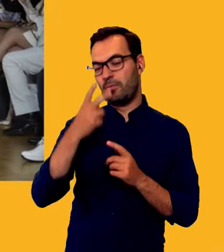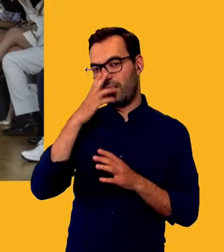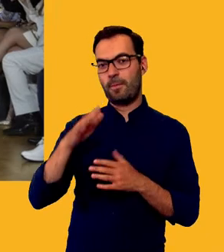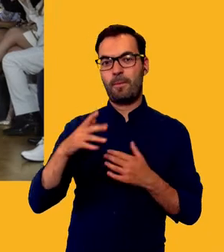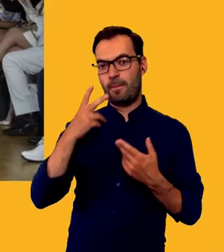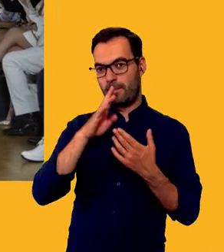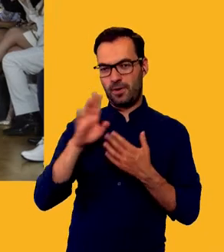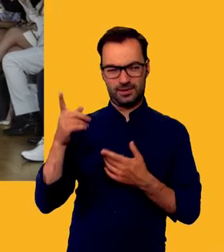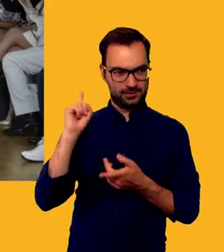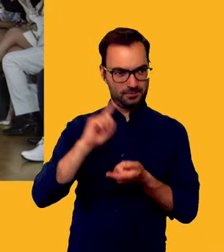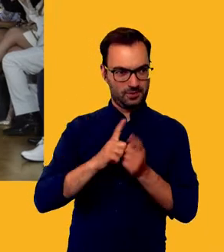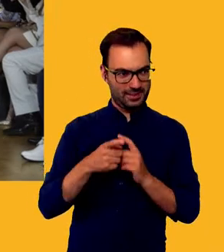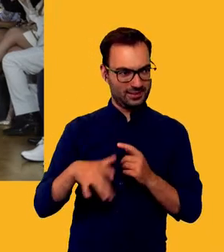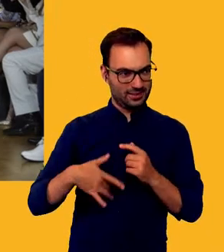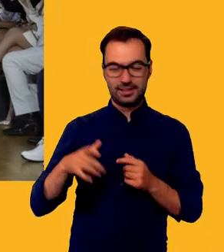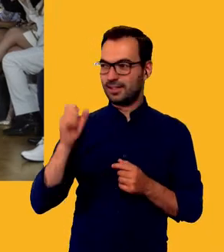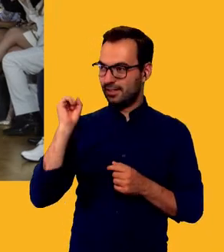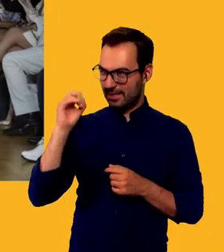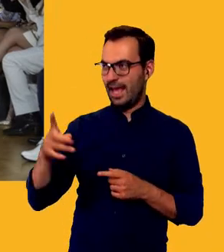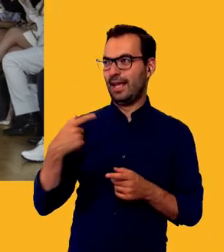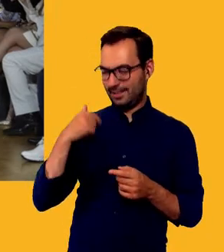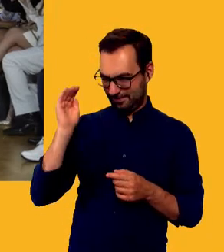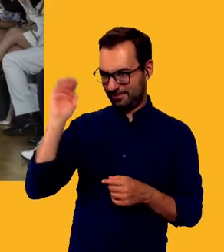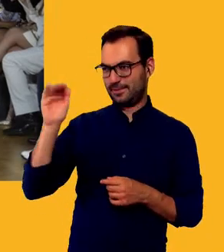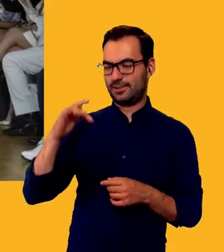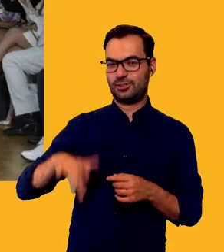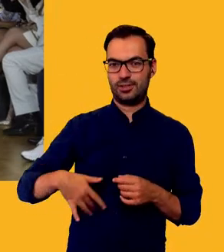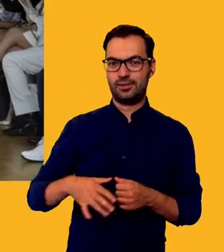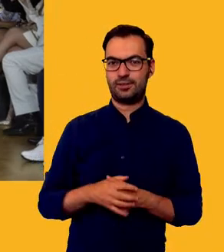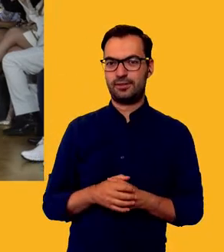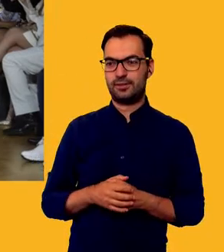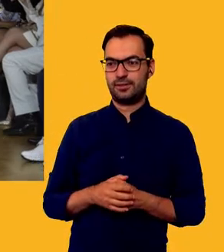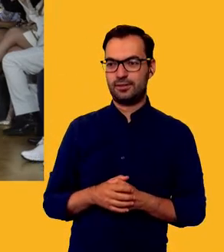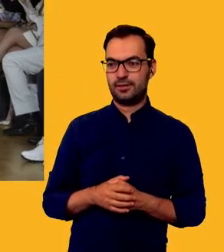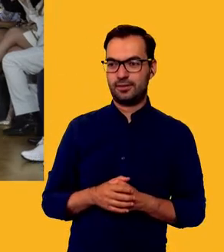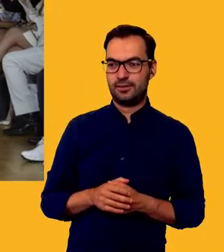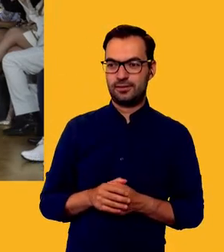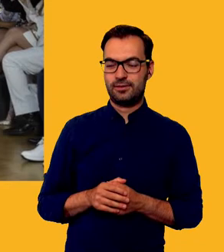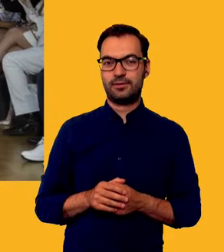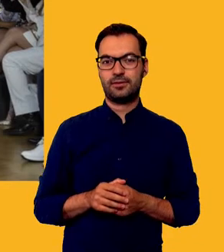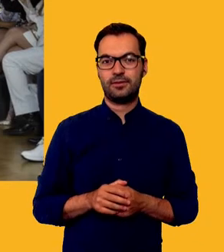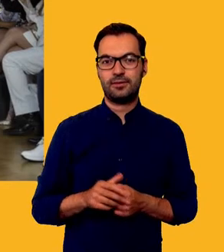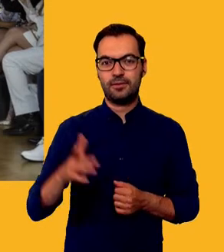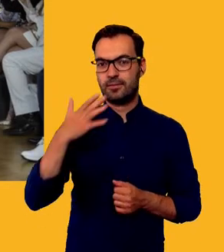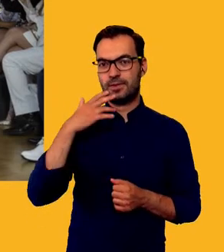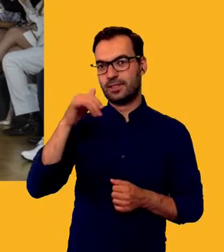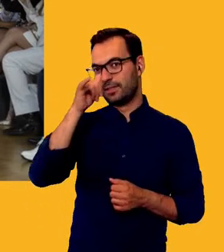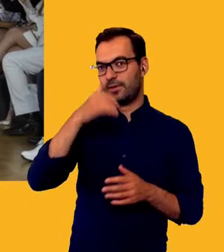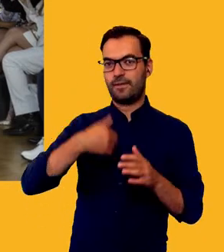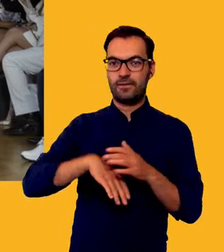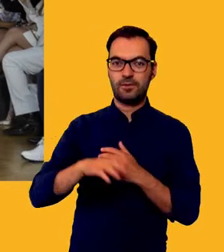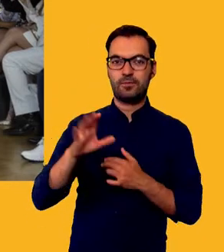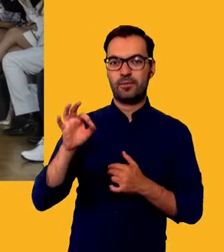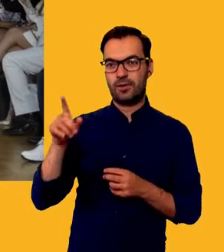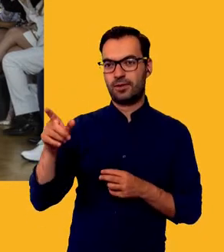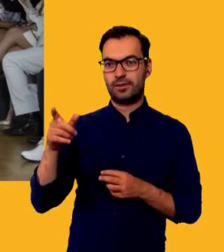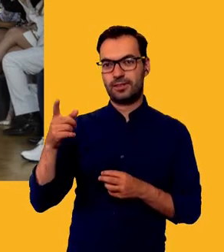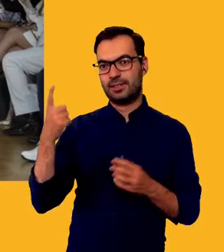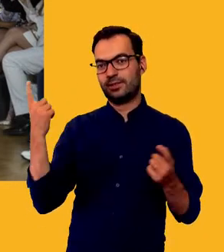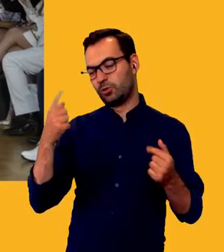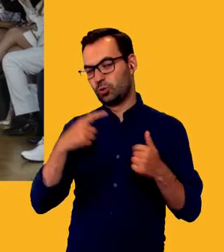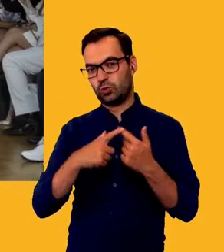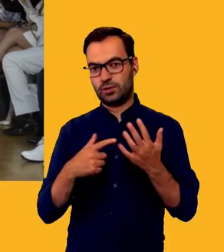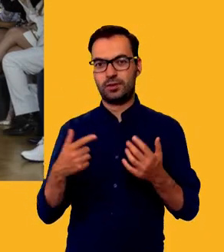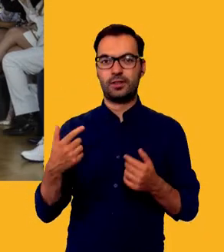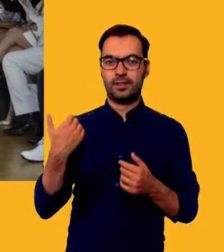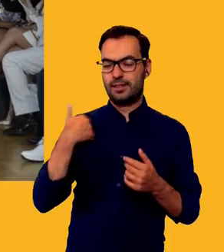ale co, ty byłaś u księżniczki? Ona mówi, oczywiście, że byłam u księżniczki, ale w ogóle to ona mówi, że ona nie może wyjść, bo tam jest taka i taka sytuacja,